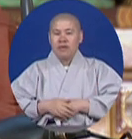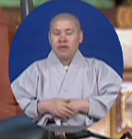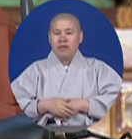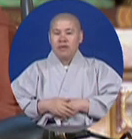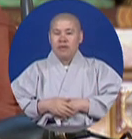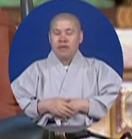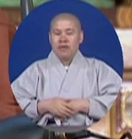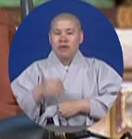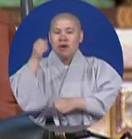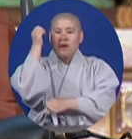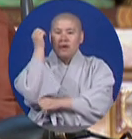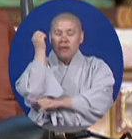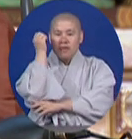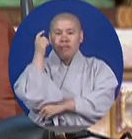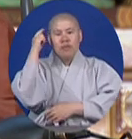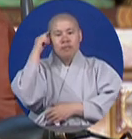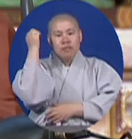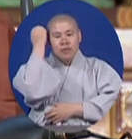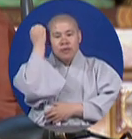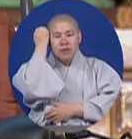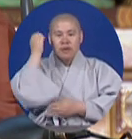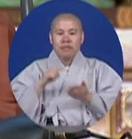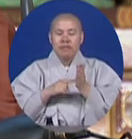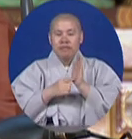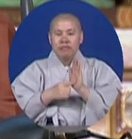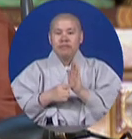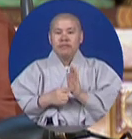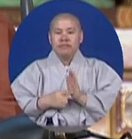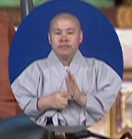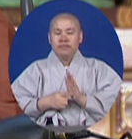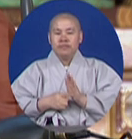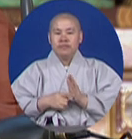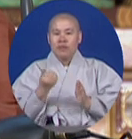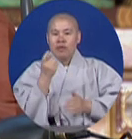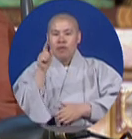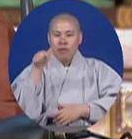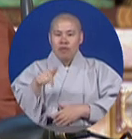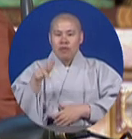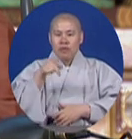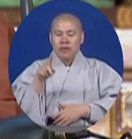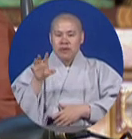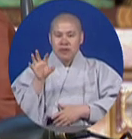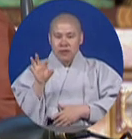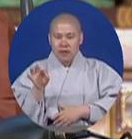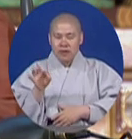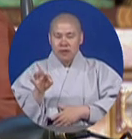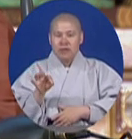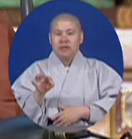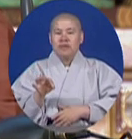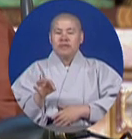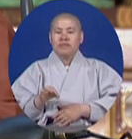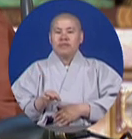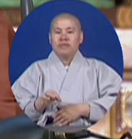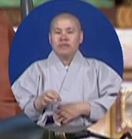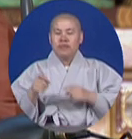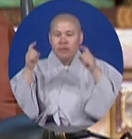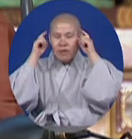근본 번뇌라고 그러는데 그것을 혹장이라고 합니다. 미혹한 장애다.